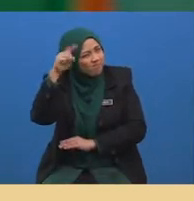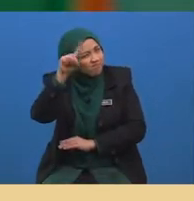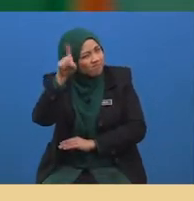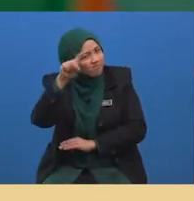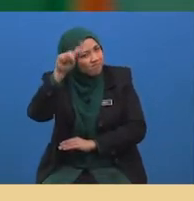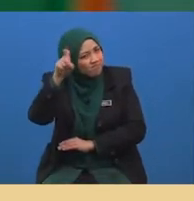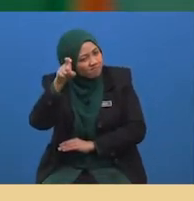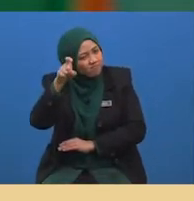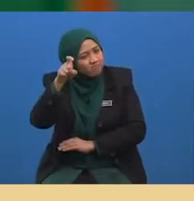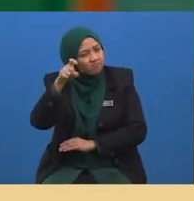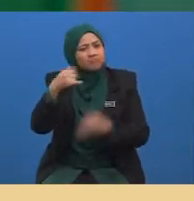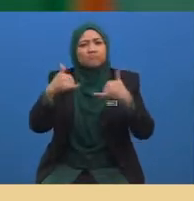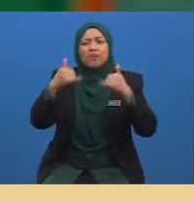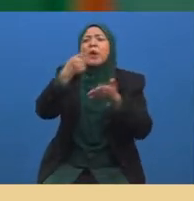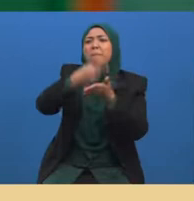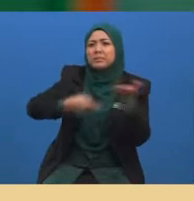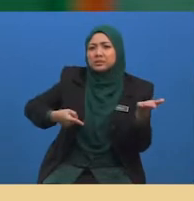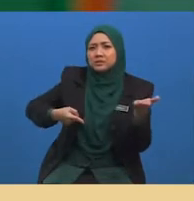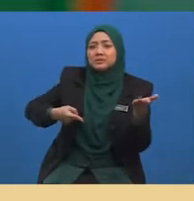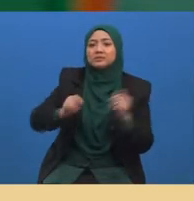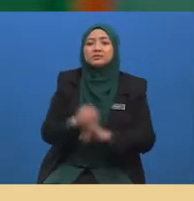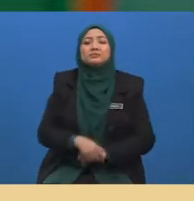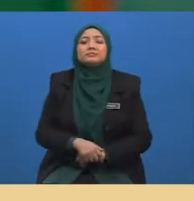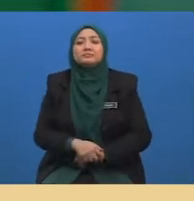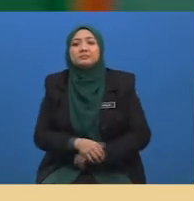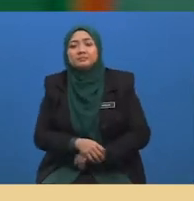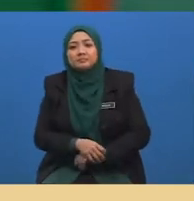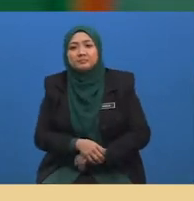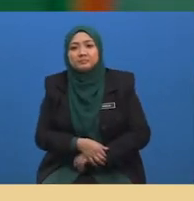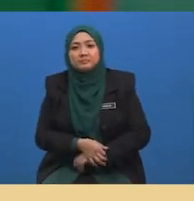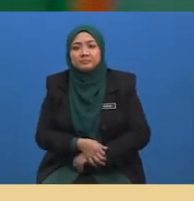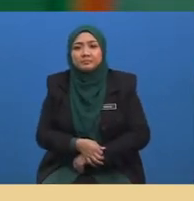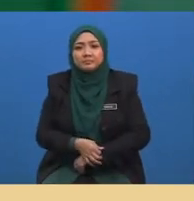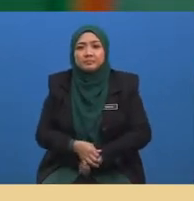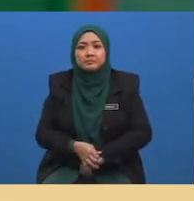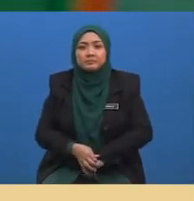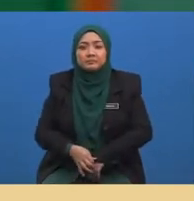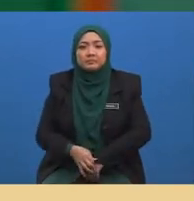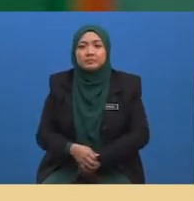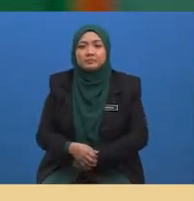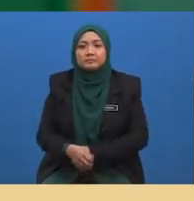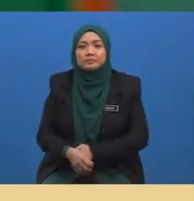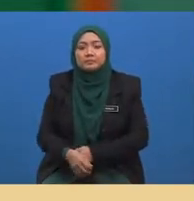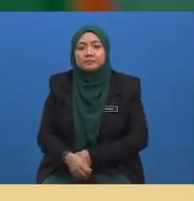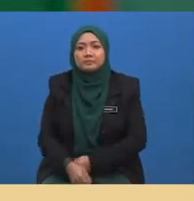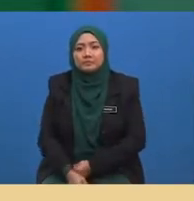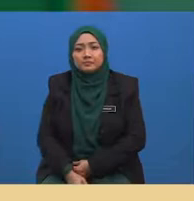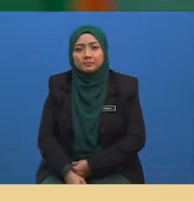Nampaknya murid-murid tidak sabar-sabar untuk bermain bersama-sama cikgu.